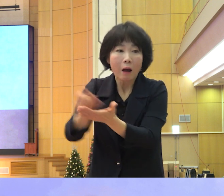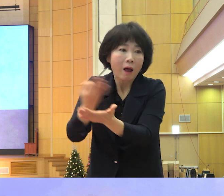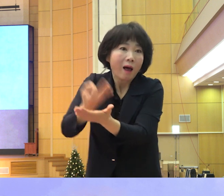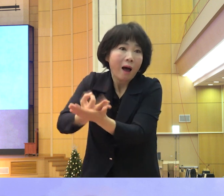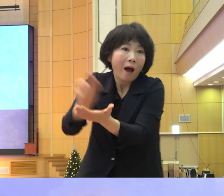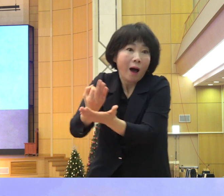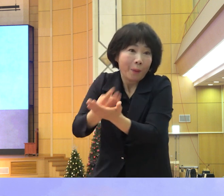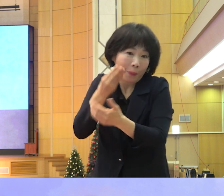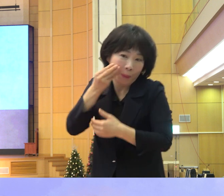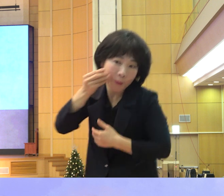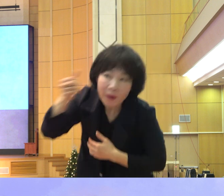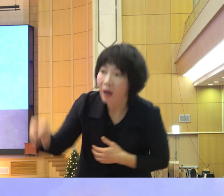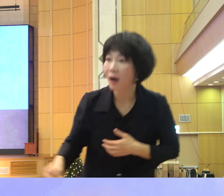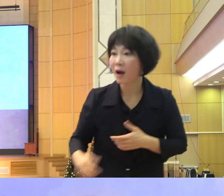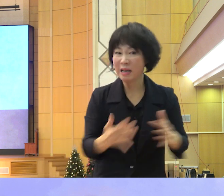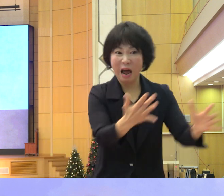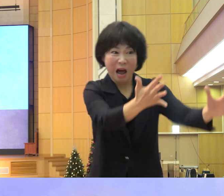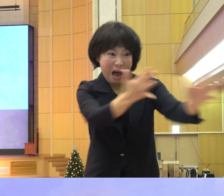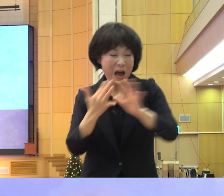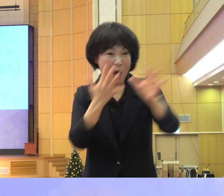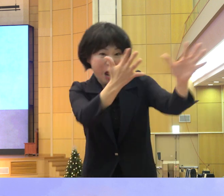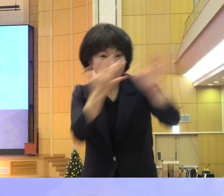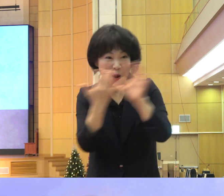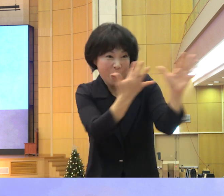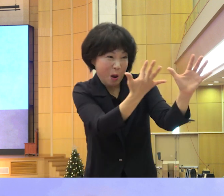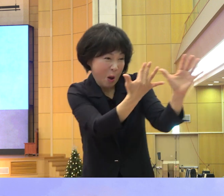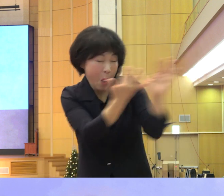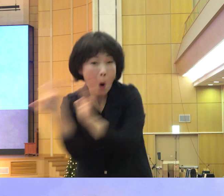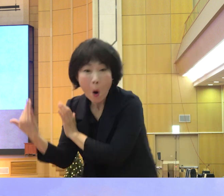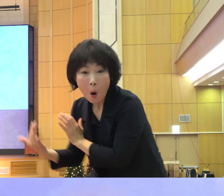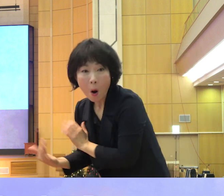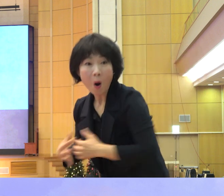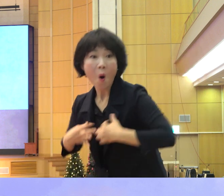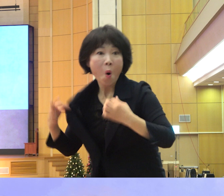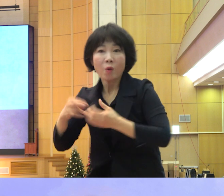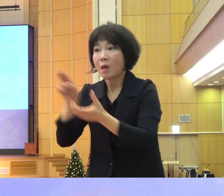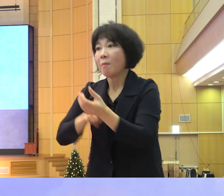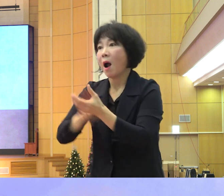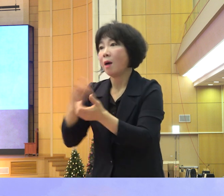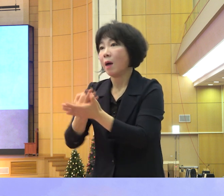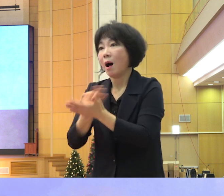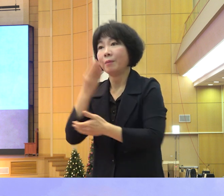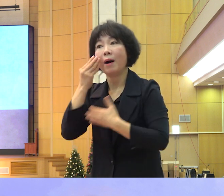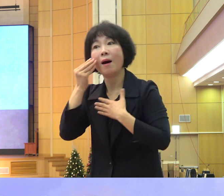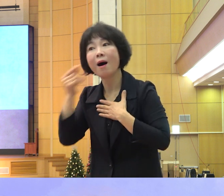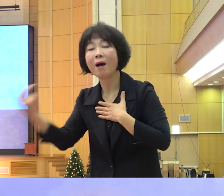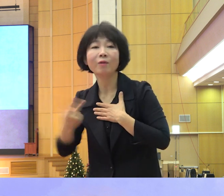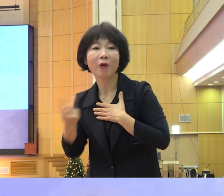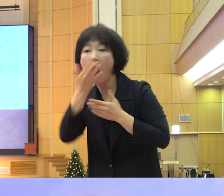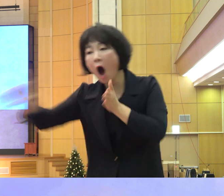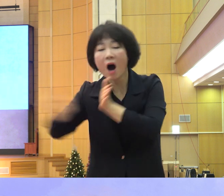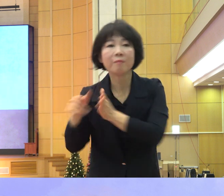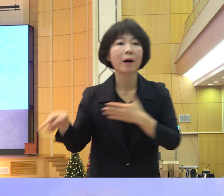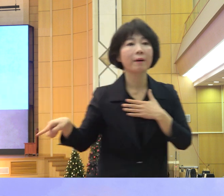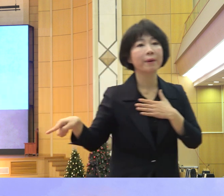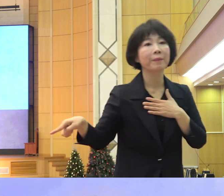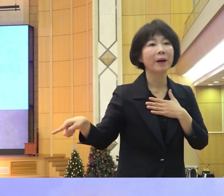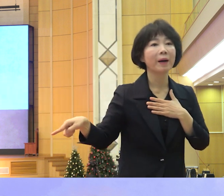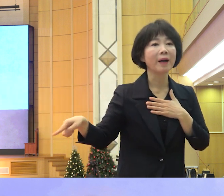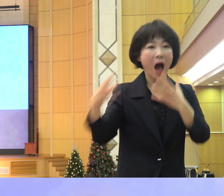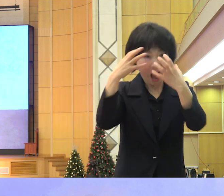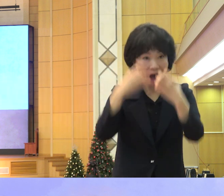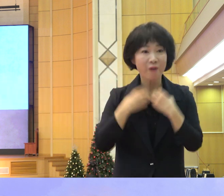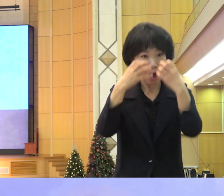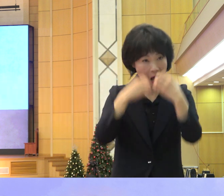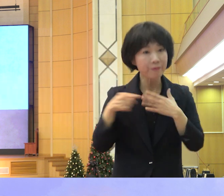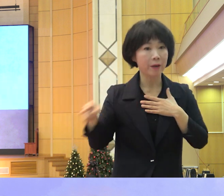많은데 막 찐빵 가게 줄을 서는데 세타도 엄청나게 세타가 팔리는 거예요. 그냥 세타가. 그래가지고 그냥 몇 년